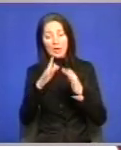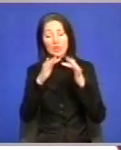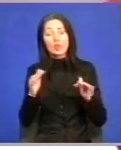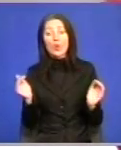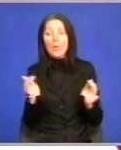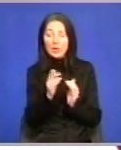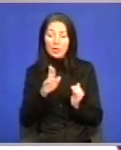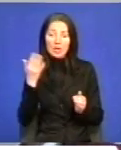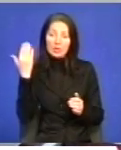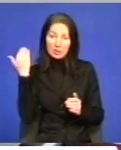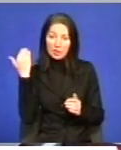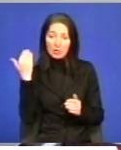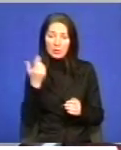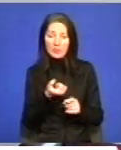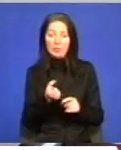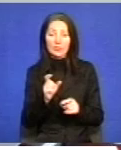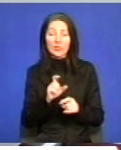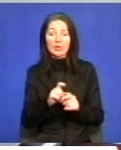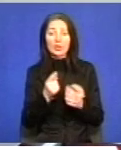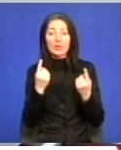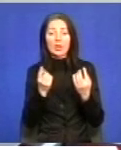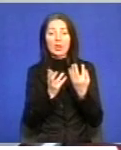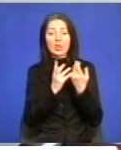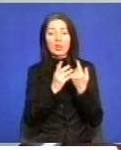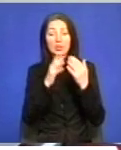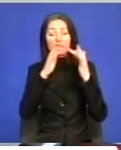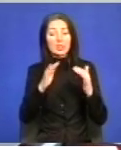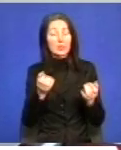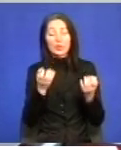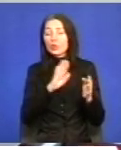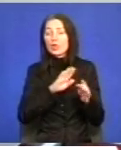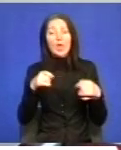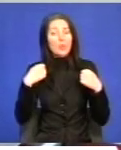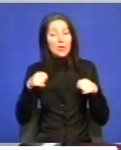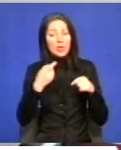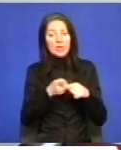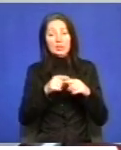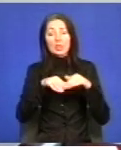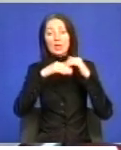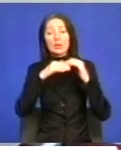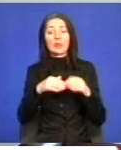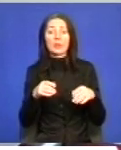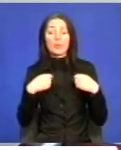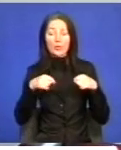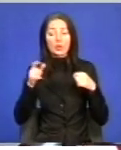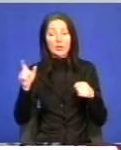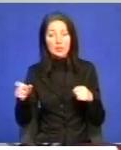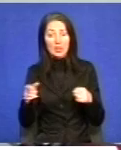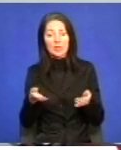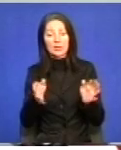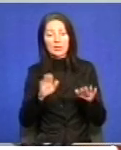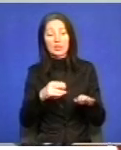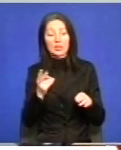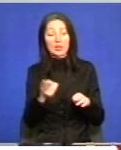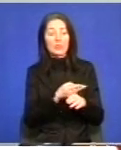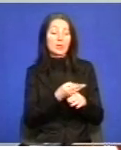менше, ніж торік. Дуже велика кількість ялинок просто не продалася, і ці горе-продавці її залишили без нагляду